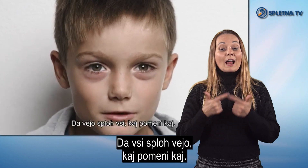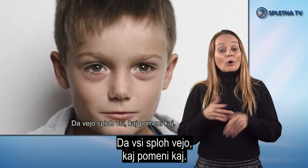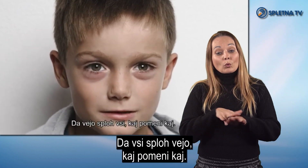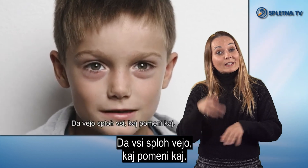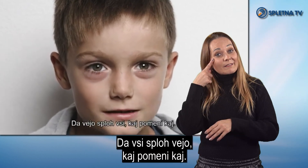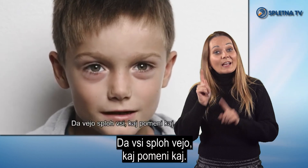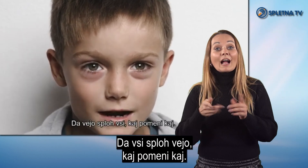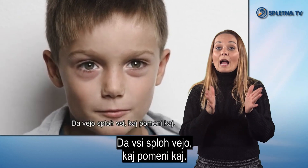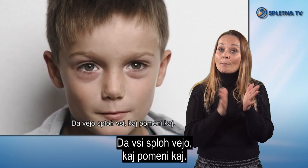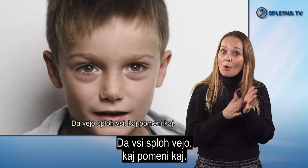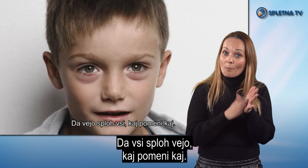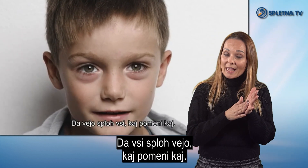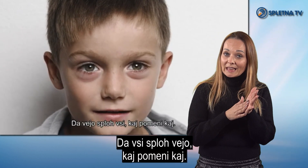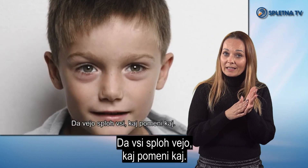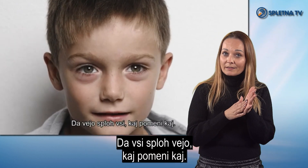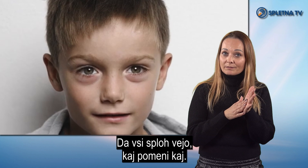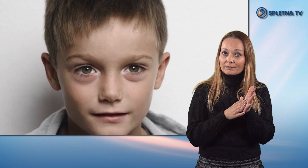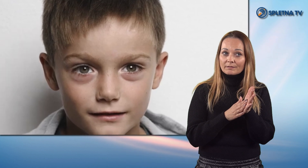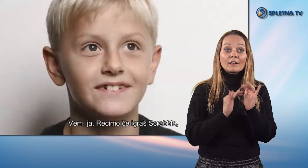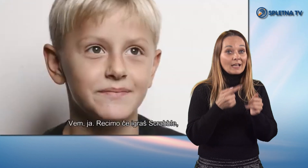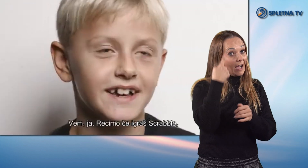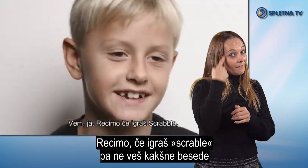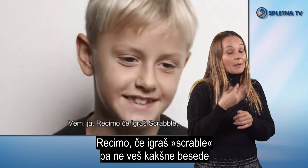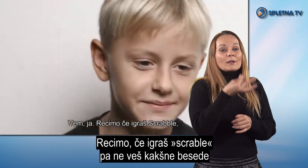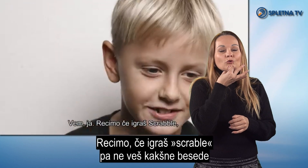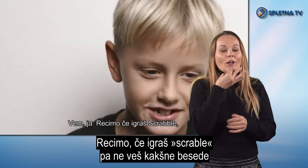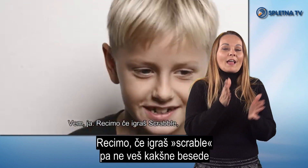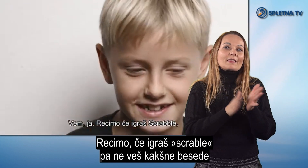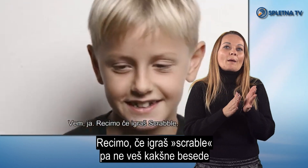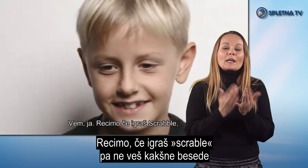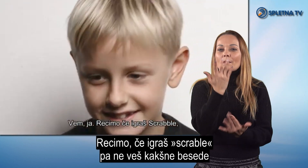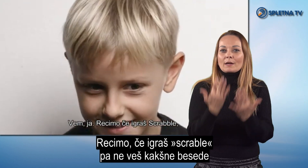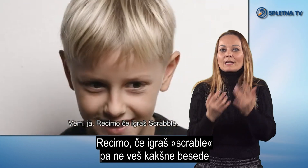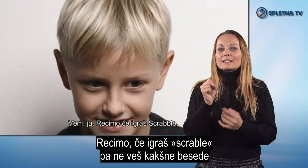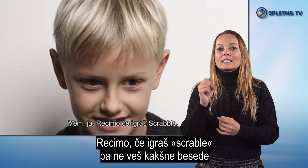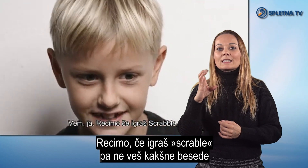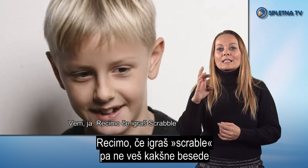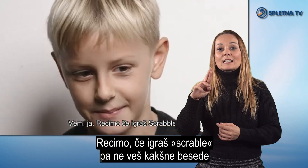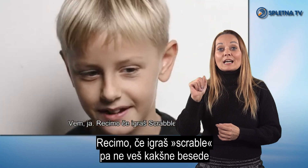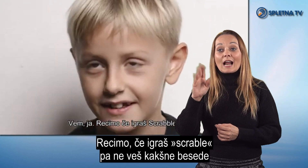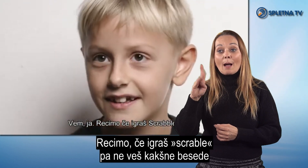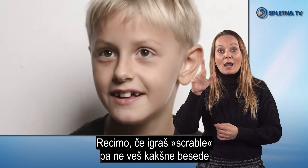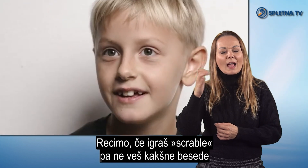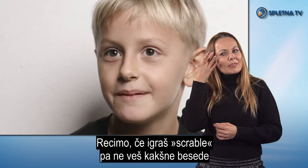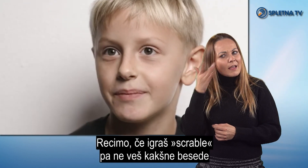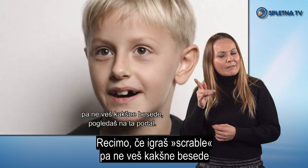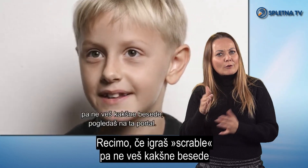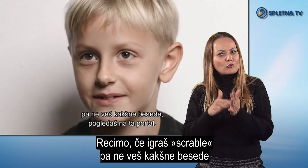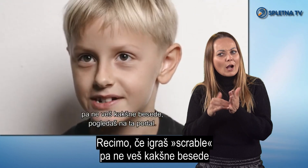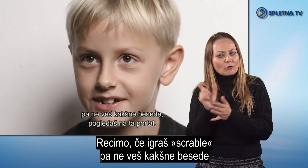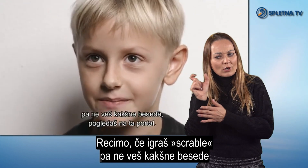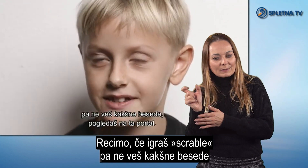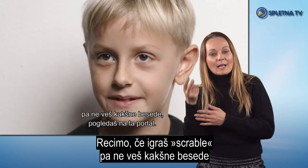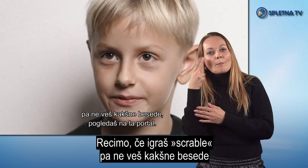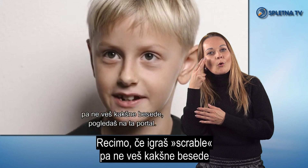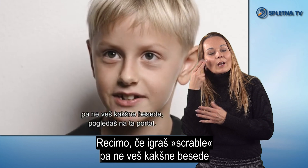Vejo sploh vsi, kaj pomeni kaj? Vem, ja, recimo, če igraš Scrabble, pa ne